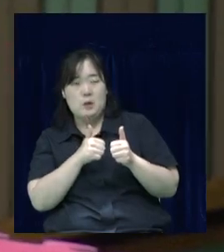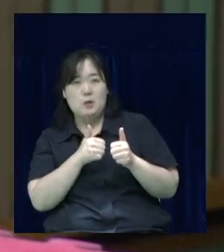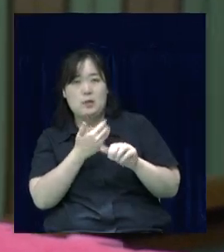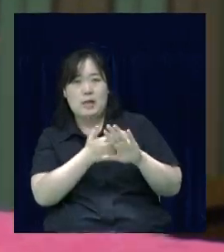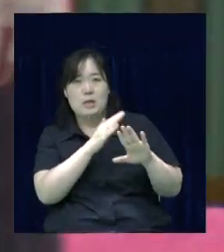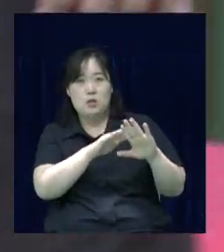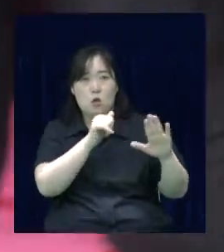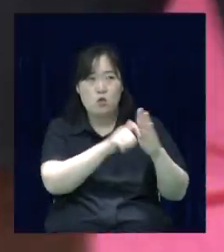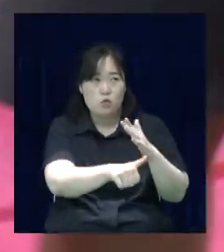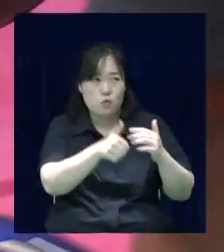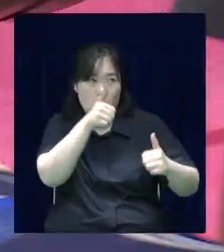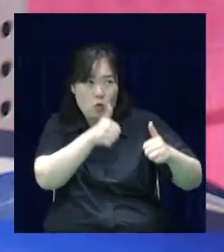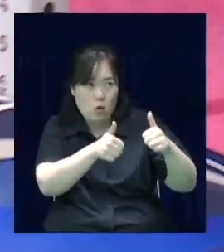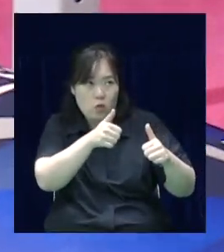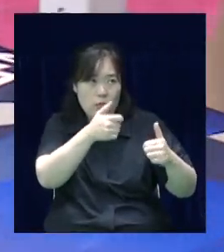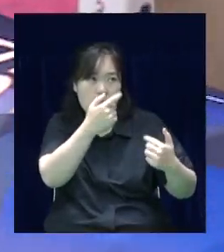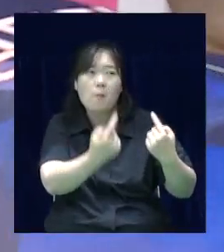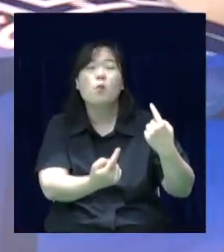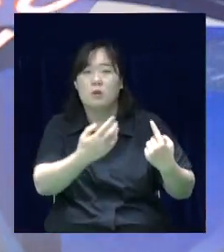예.